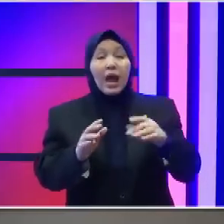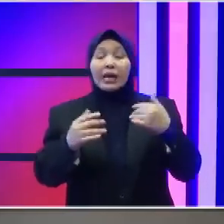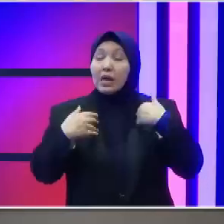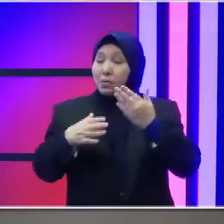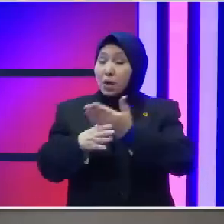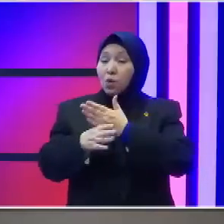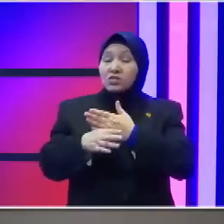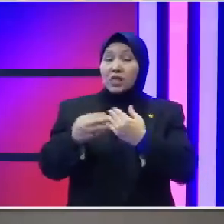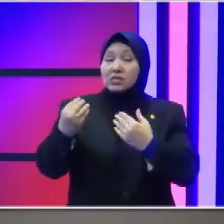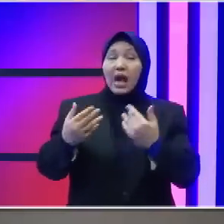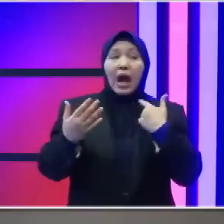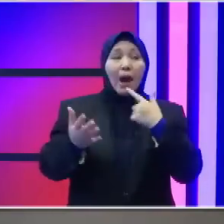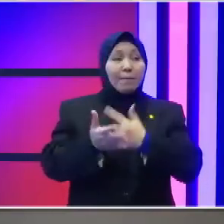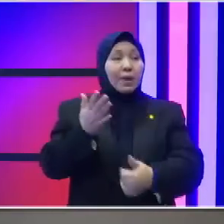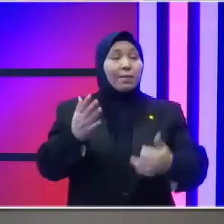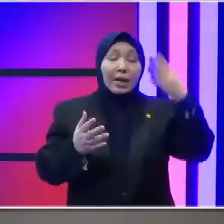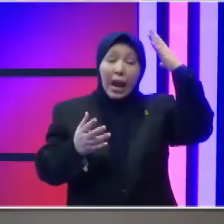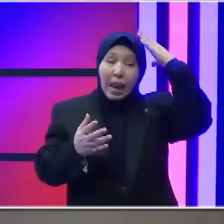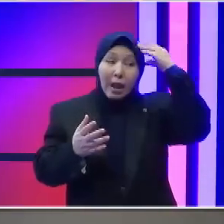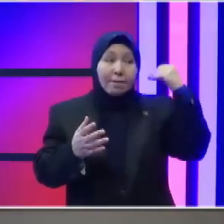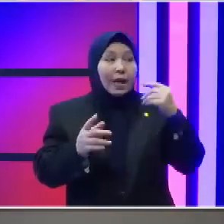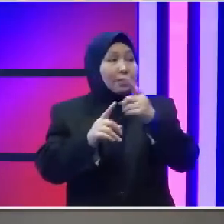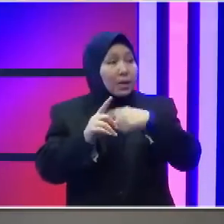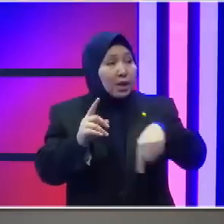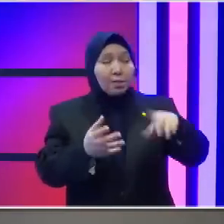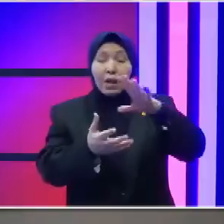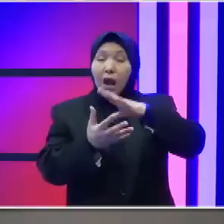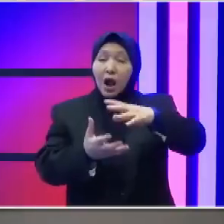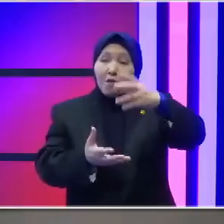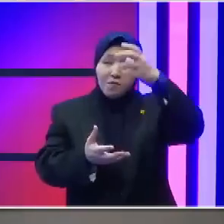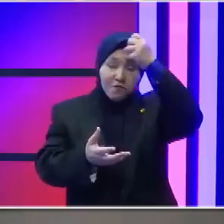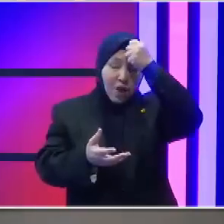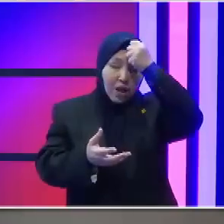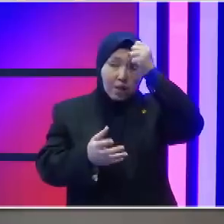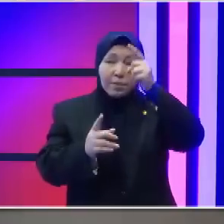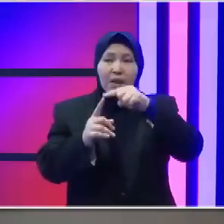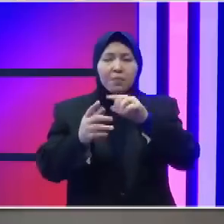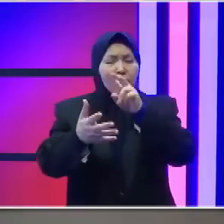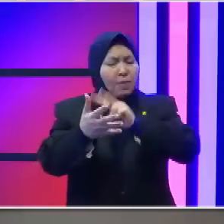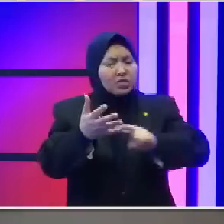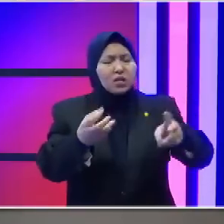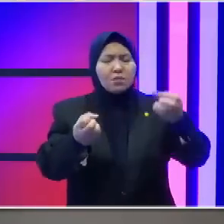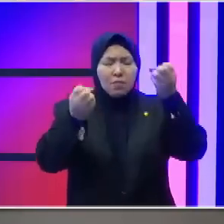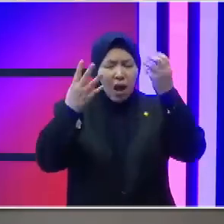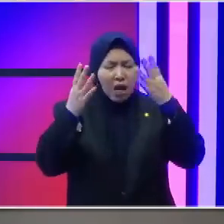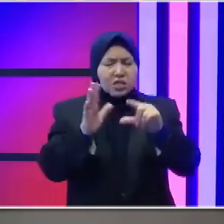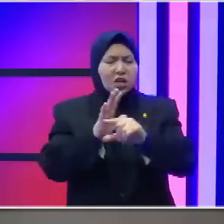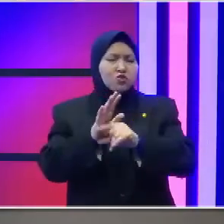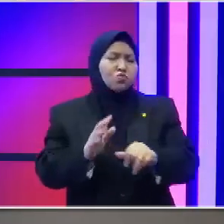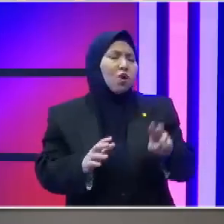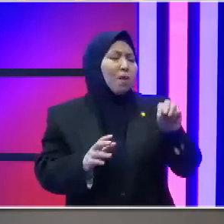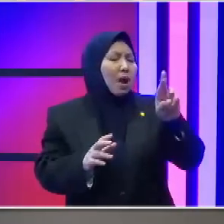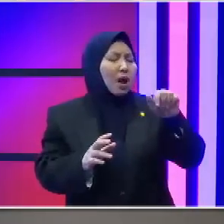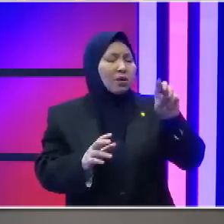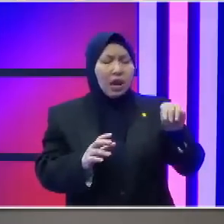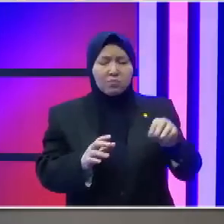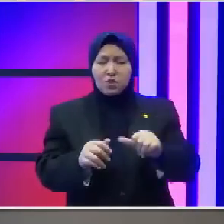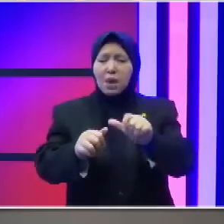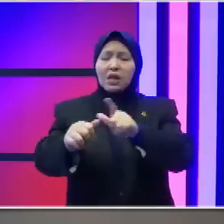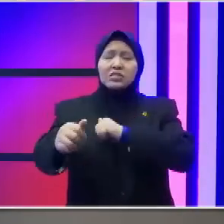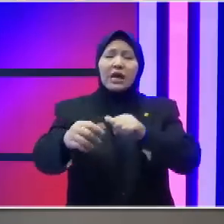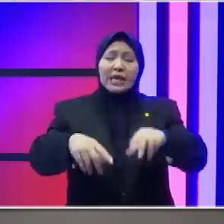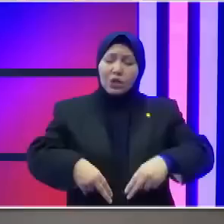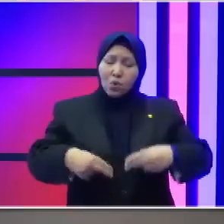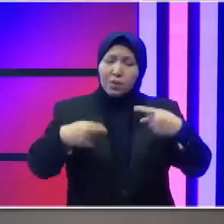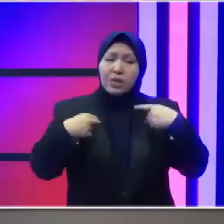perkongsian sikit apa pengalaman, ya, bila menghafaz, bila membaca banyak surah Maryam dan surah Taha sepanjang dalam hidup ni lah,